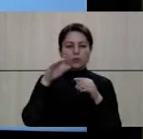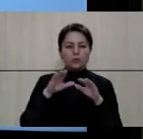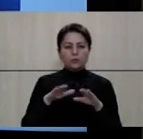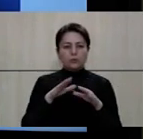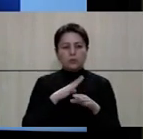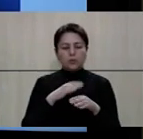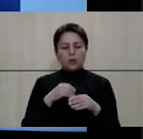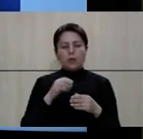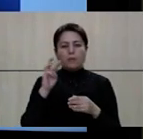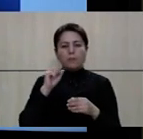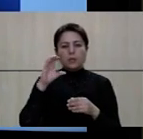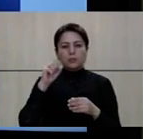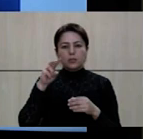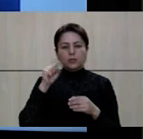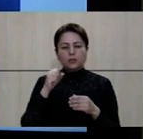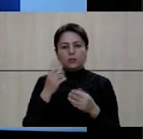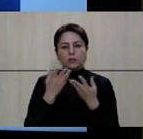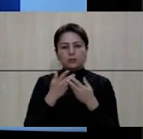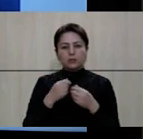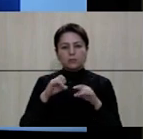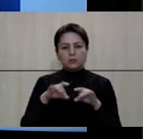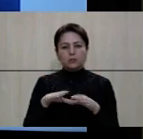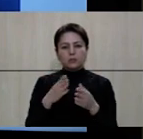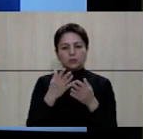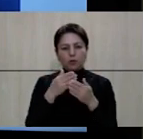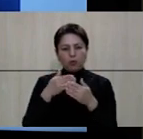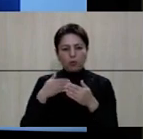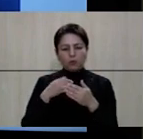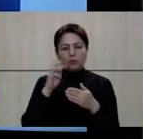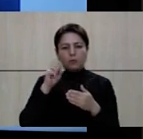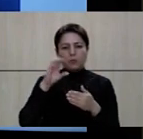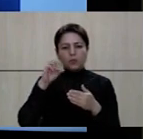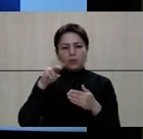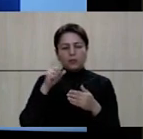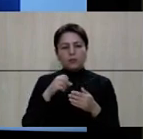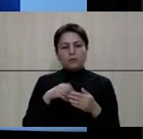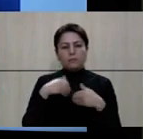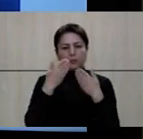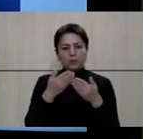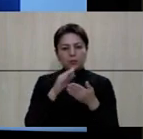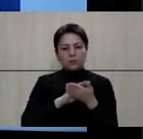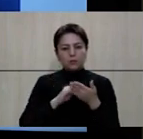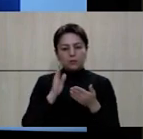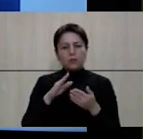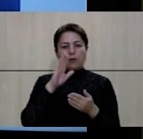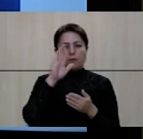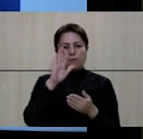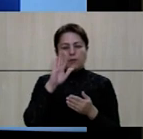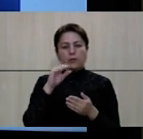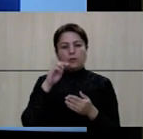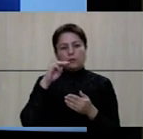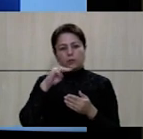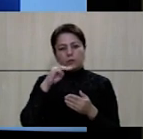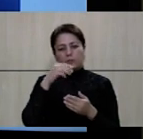Demak, masalan ishlashdan oldin biz masala shartidagi berilganlarni yozib olamiz. Berilgan vaqt t barobar